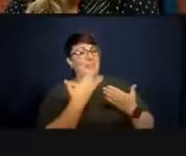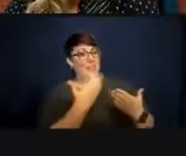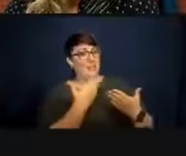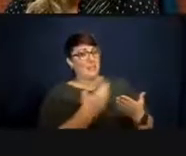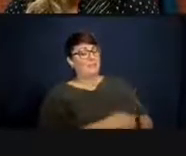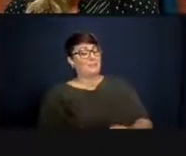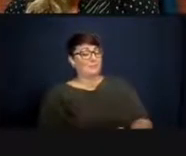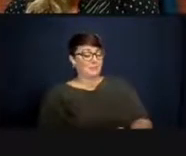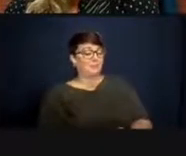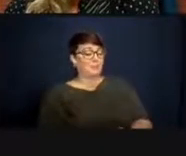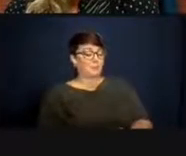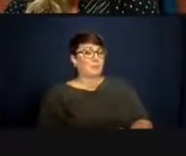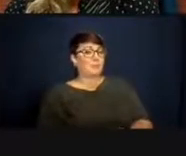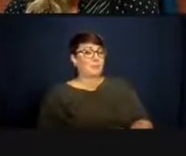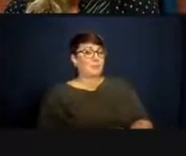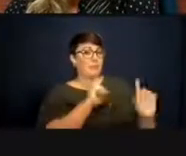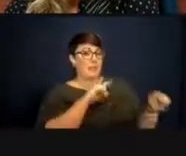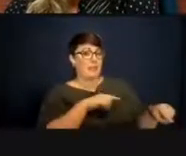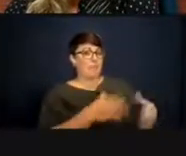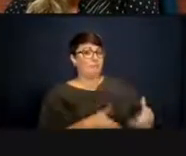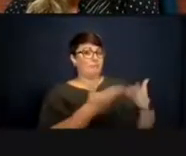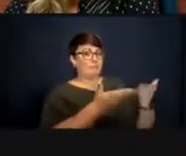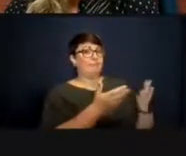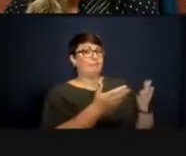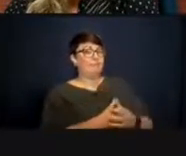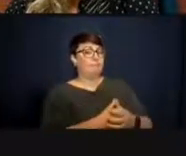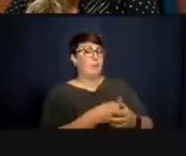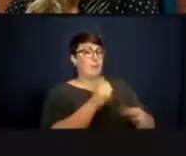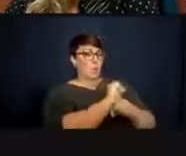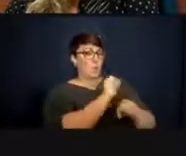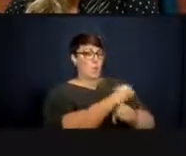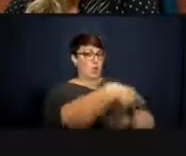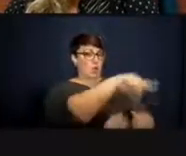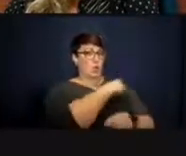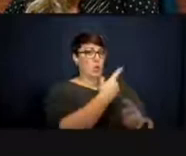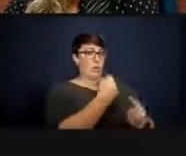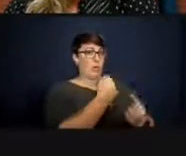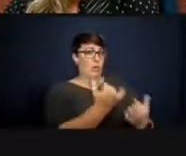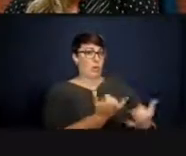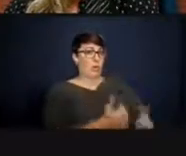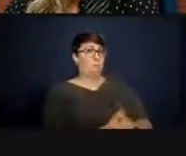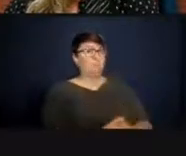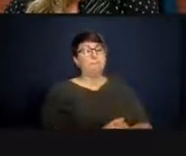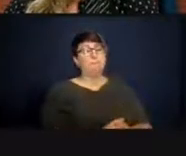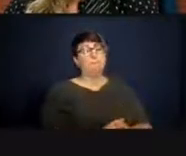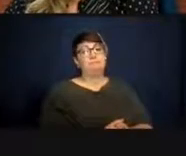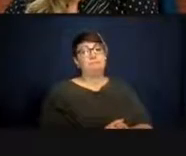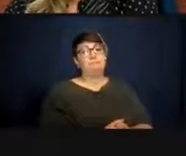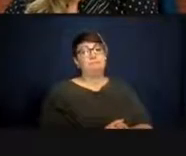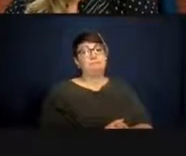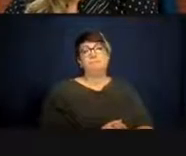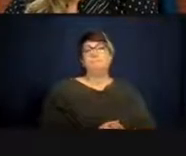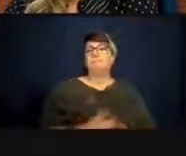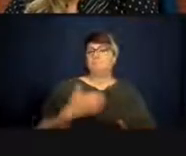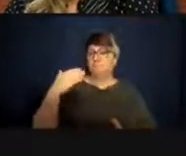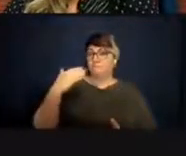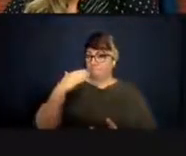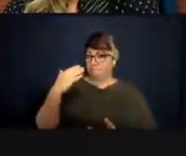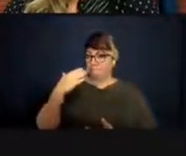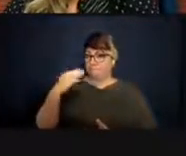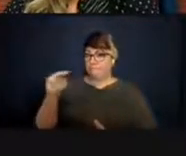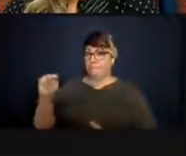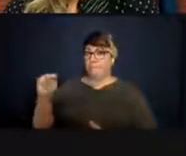Ninafurahia sana majibu ambayo umetoa na kazi ambayo mnafanya. Asanteni sana. Asante sana Bi